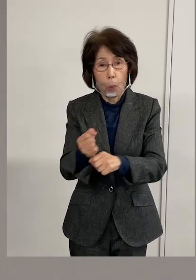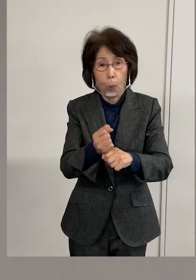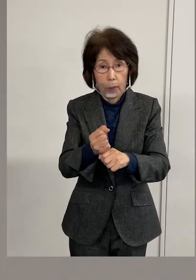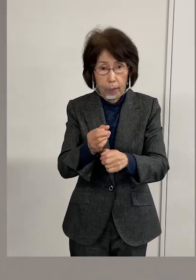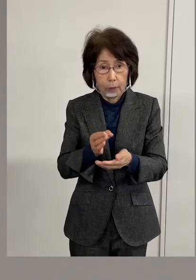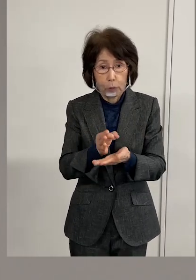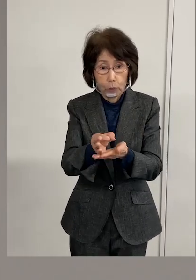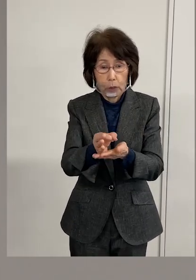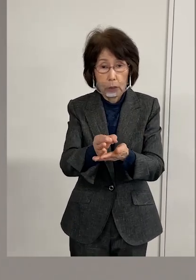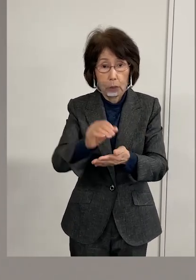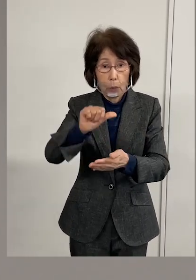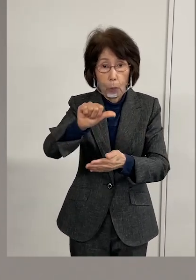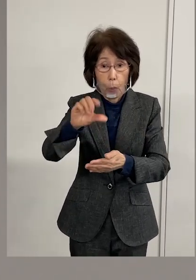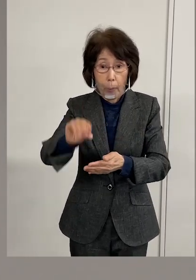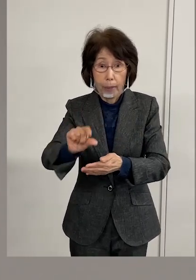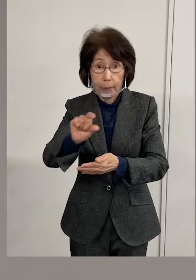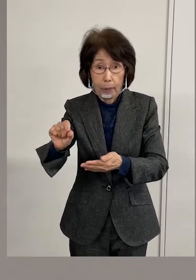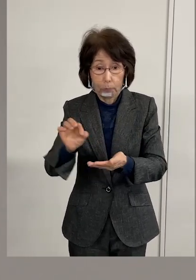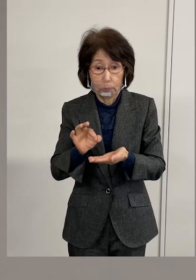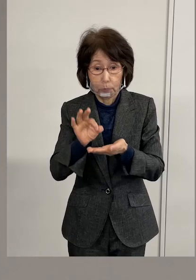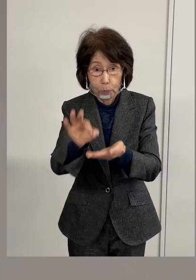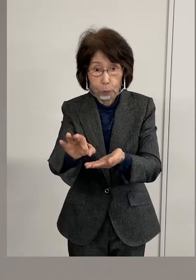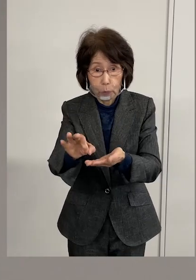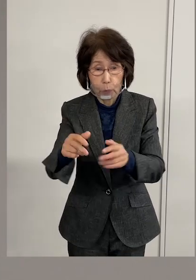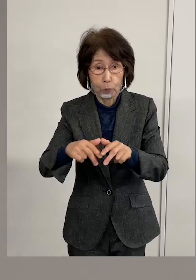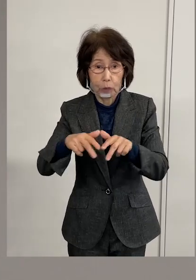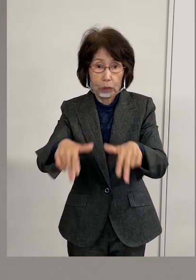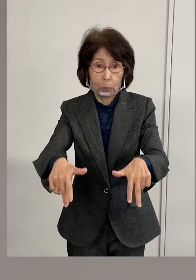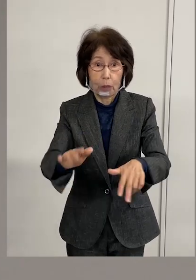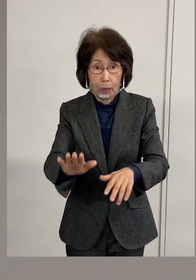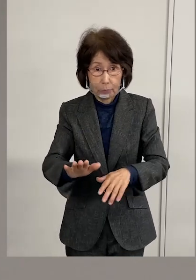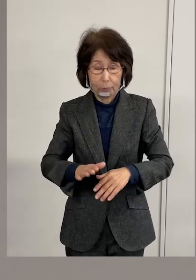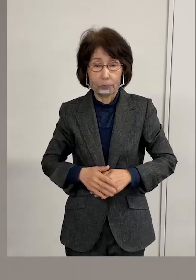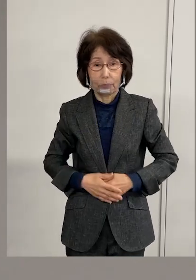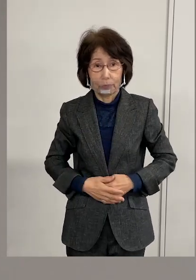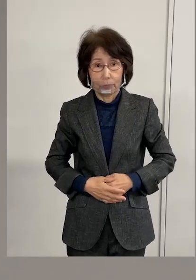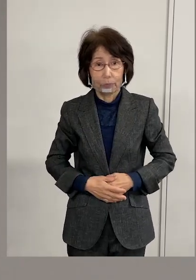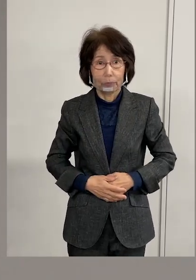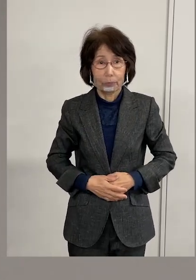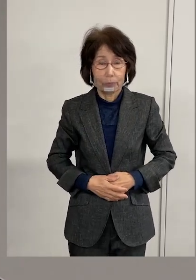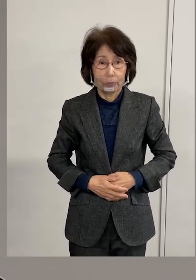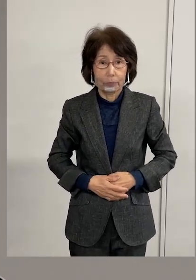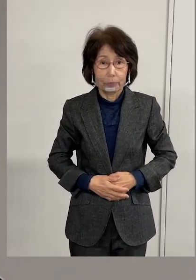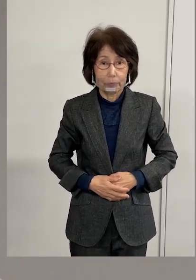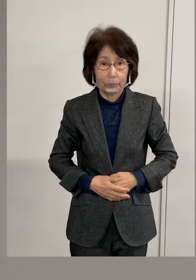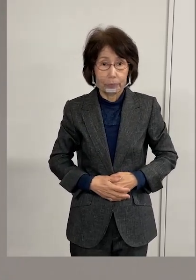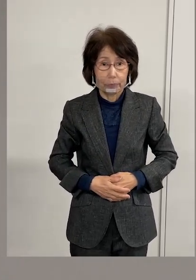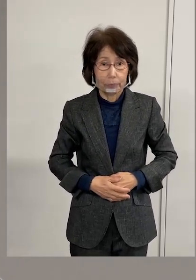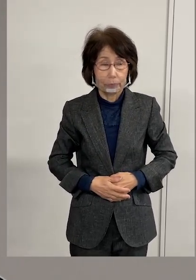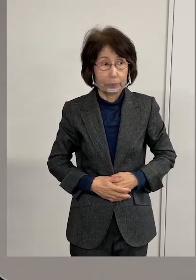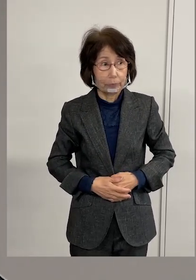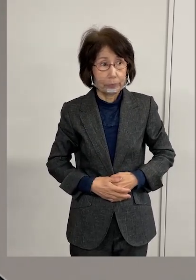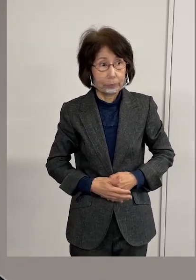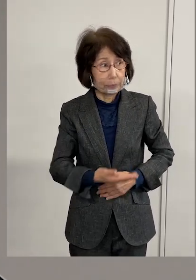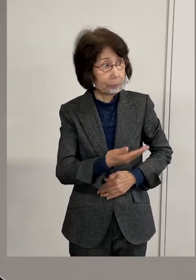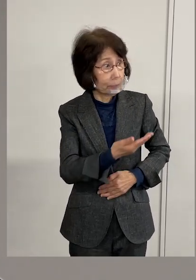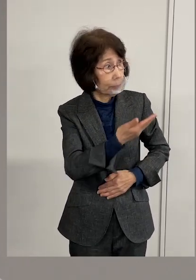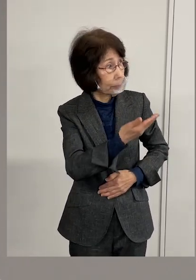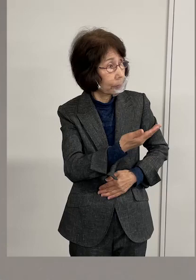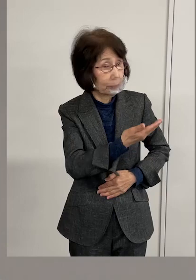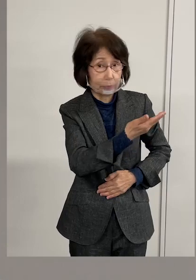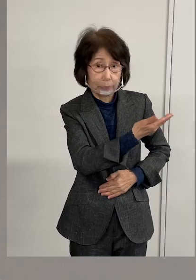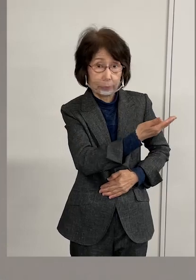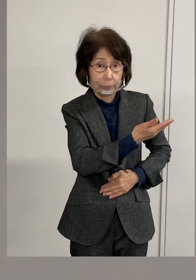金の5万円が給付されるという仕組みになっております。で、具体のスケジュールがちょっと前に出ておりますが、